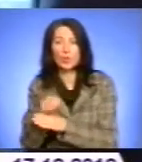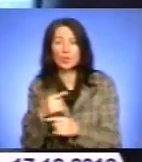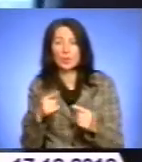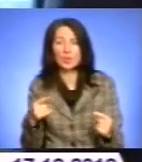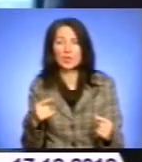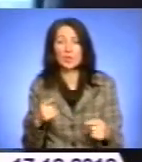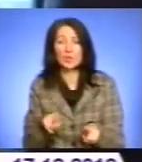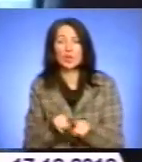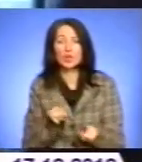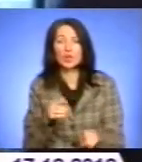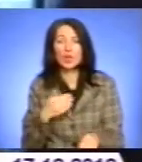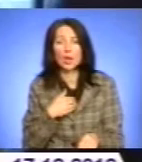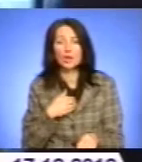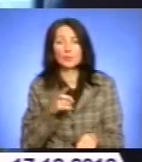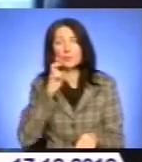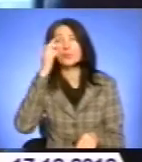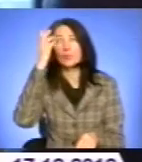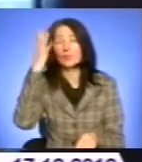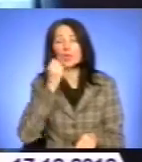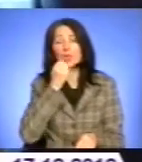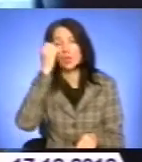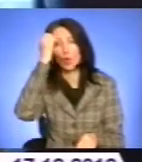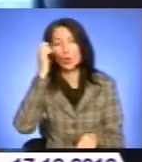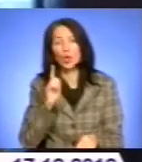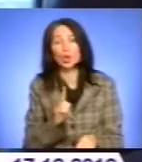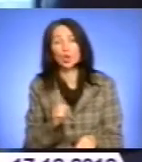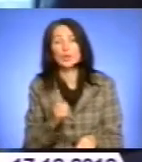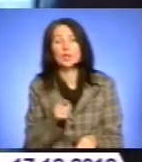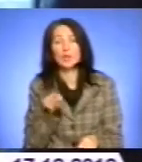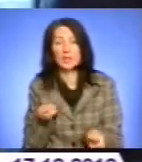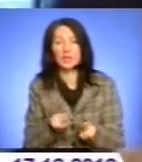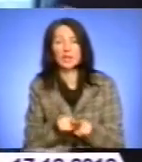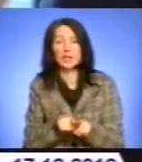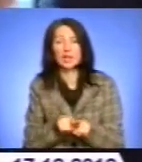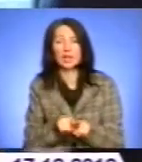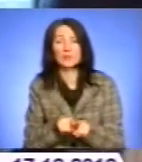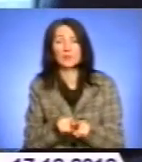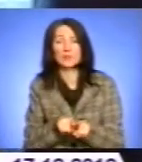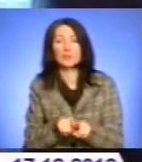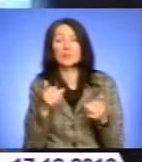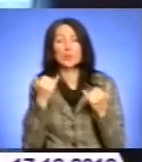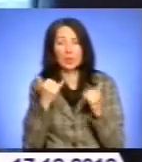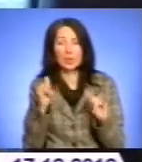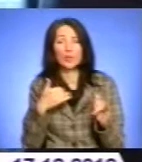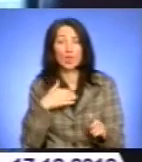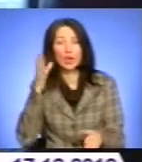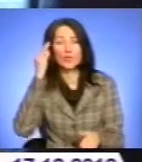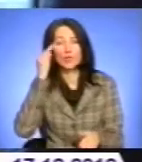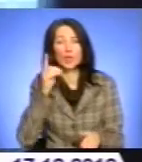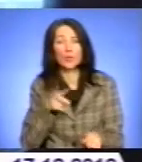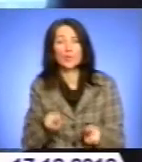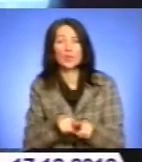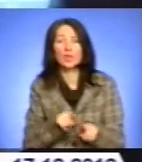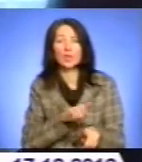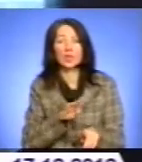що я Господу дякую за таке диво, я вважаю, бо в такий